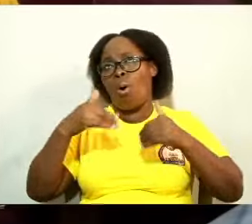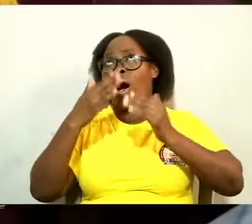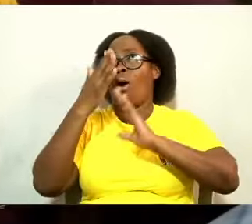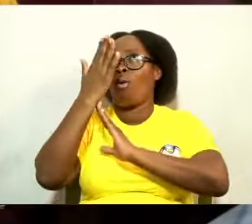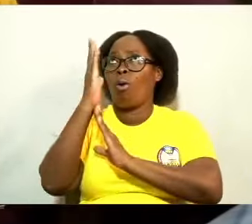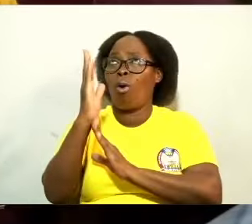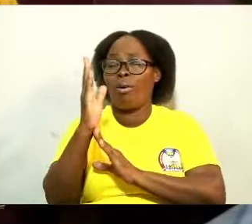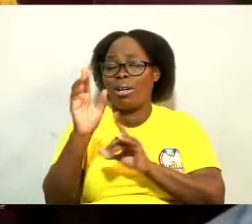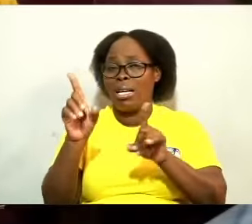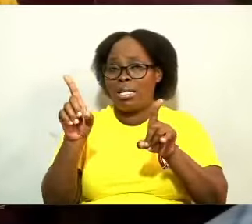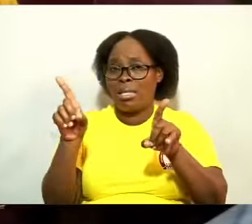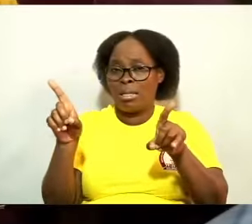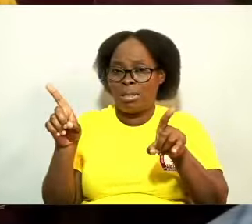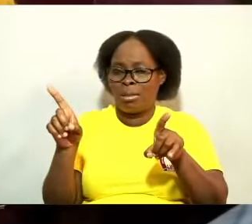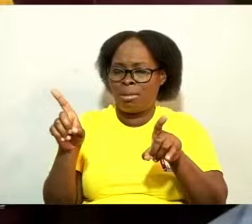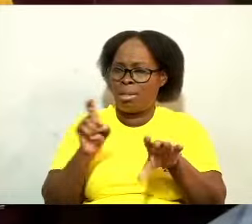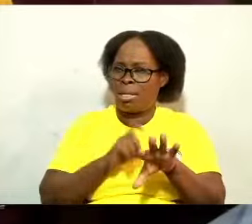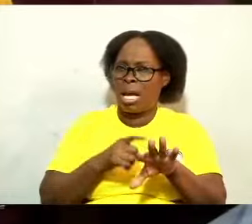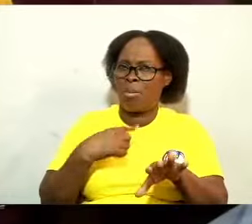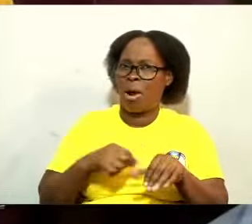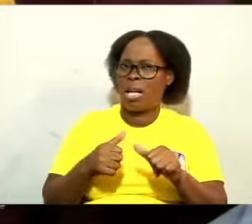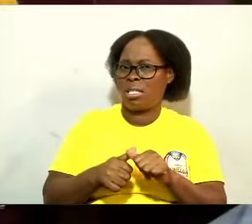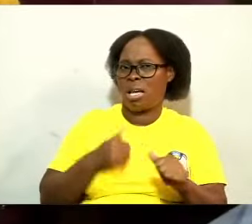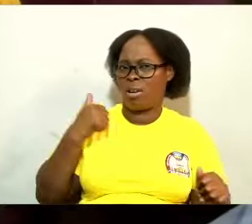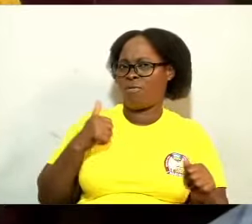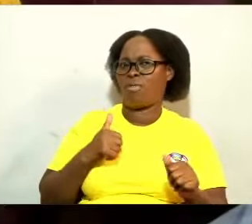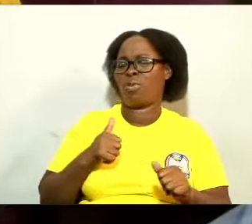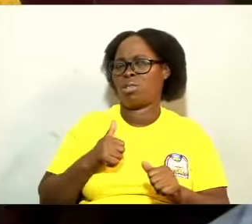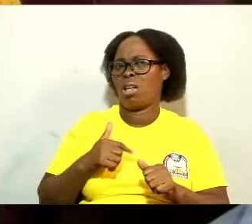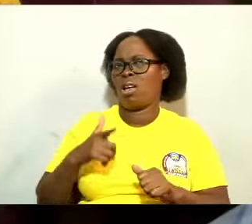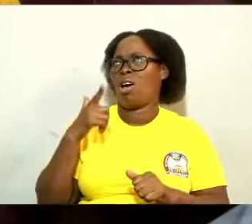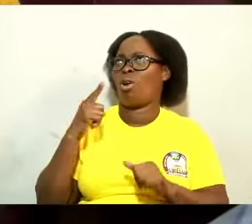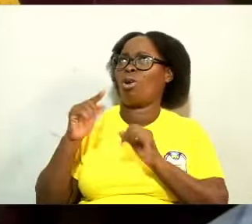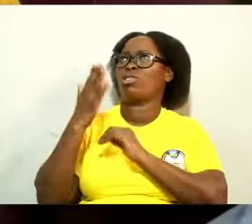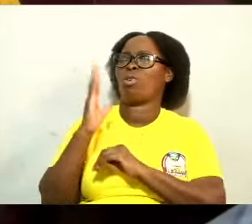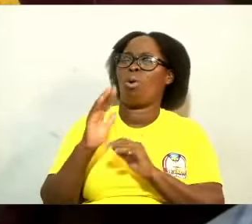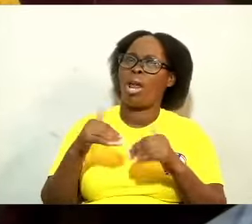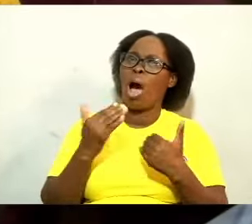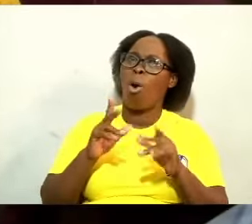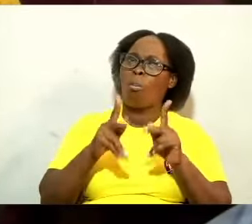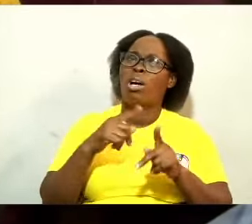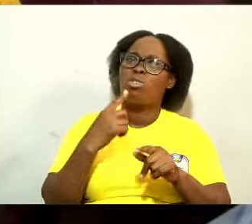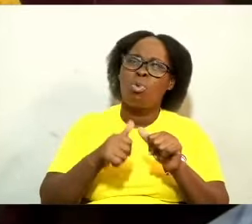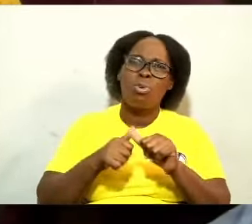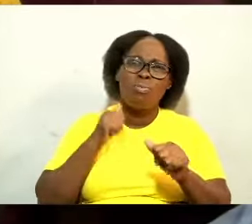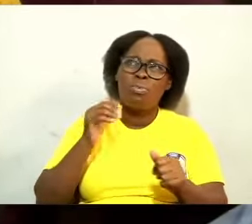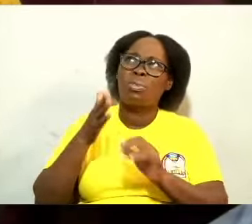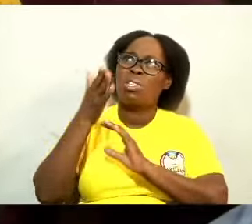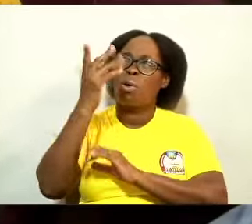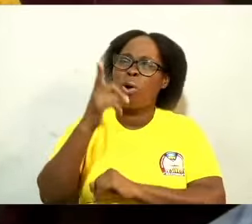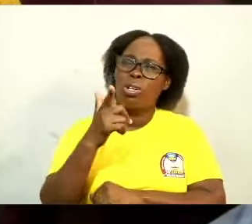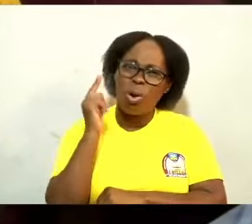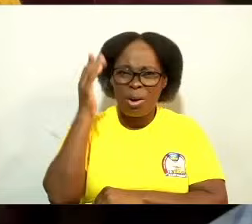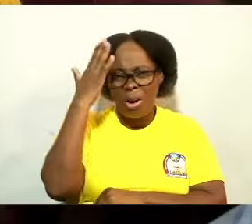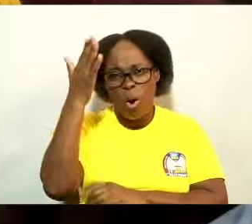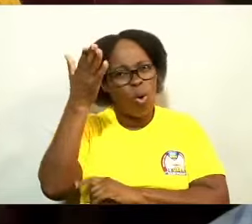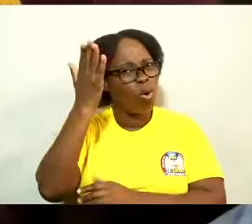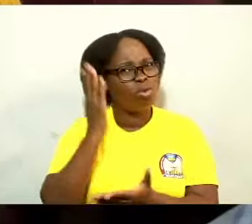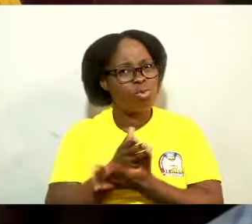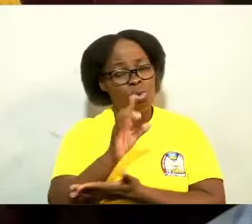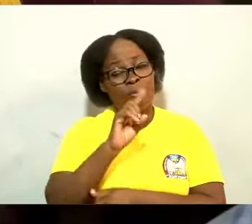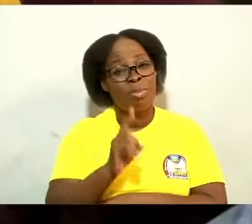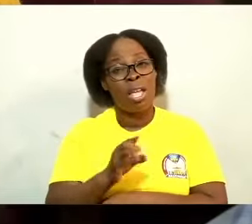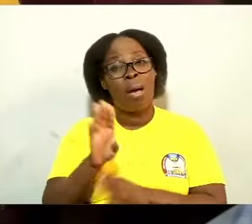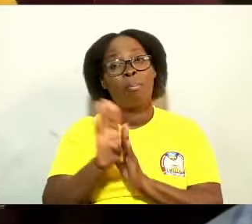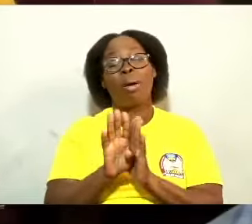huku tukikataa amri? Yaani kuna mtu anakataa amri za Mungu. Sasa tunajiuliza, mtu anayekataa amri za Mungu anamjua Mungu?